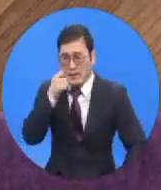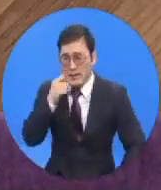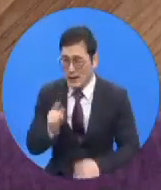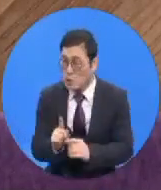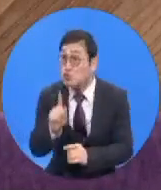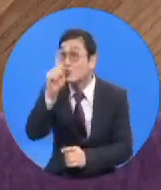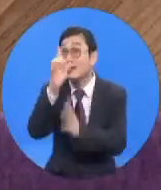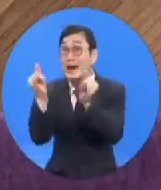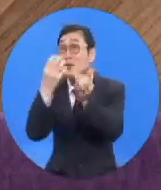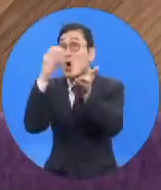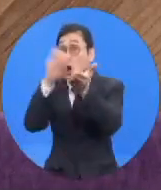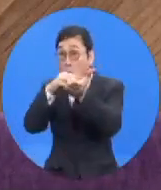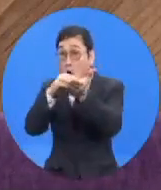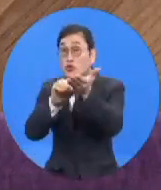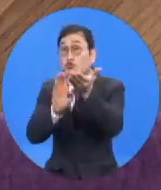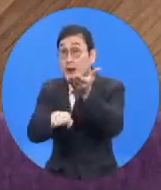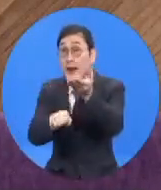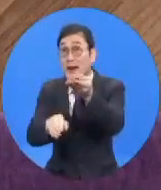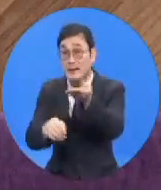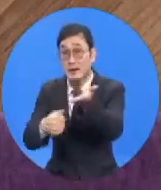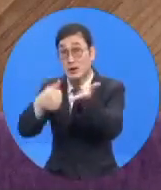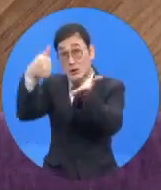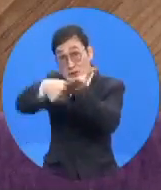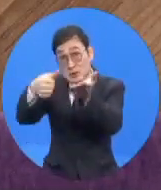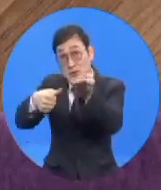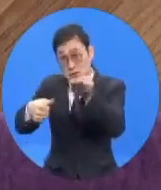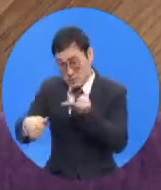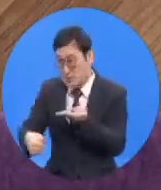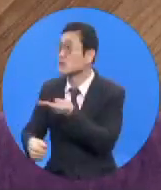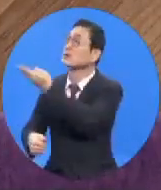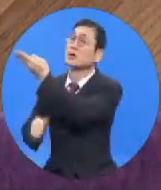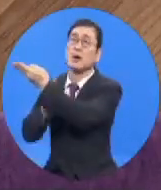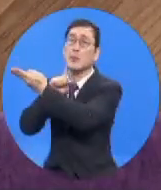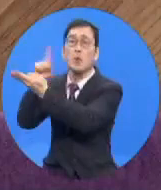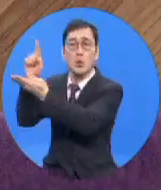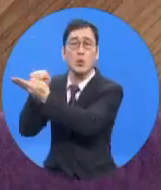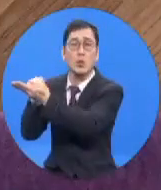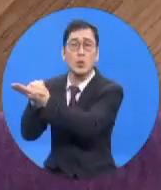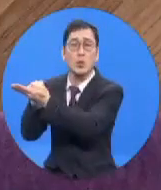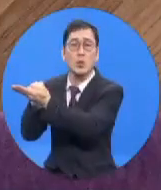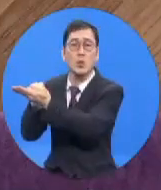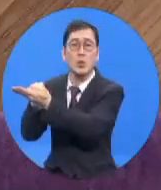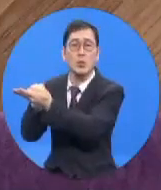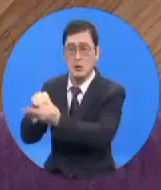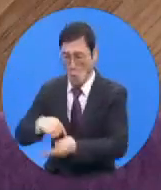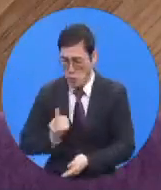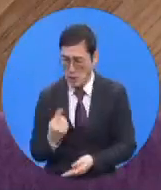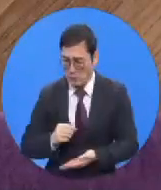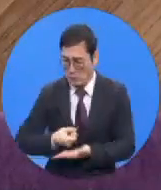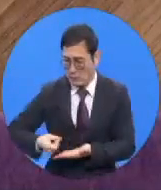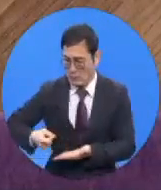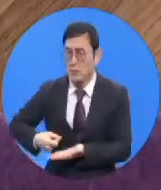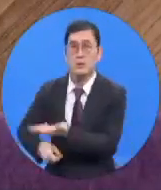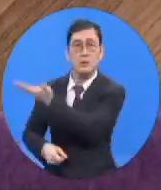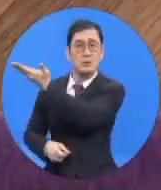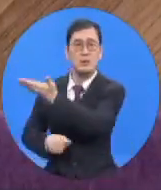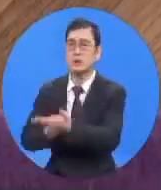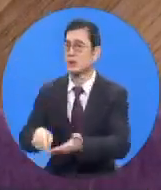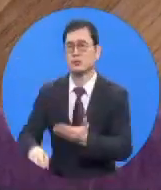없는 거거든요. 그러니까 이거는 총체적으로 위법한 것이다라고 볼 수밖에 없는 거고 그다음에 출입국